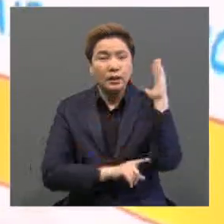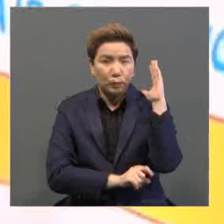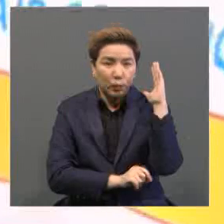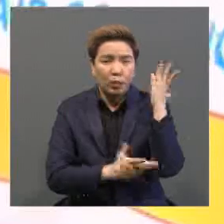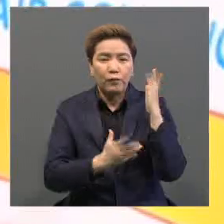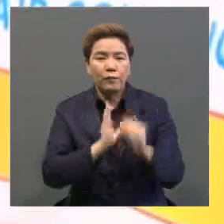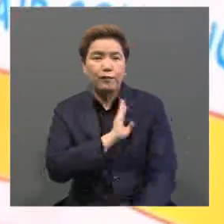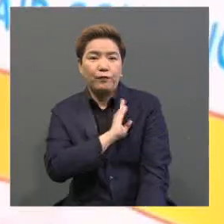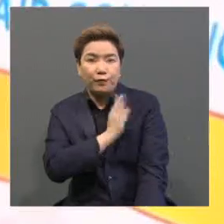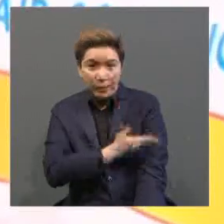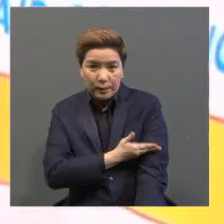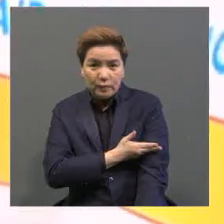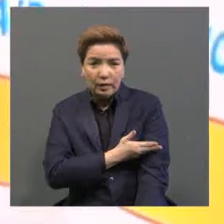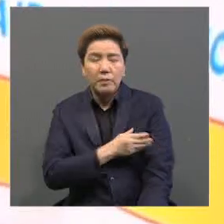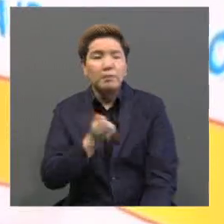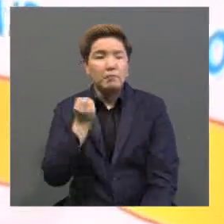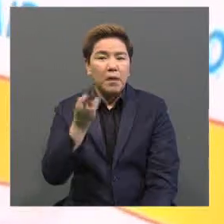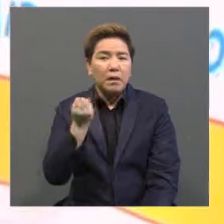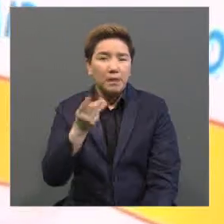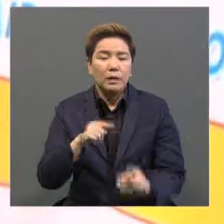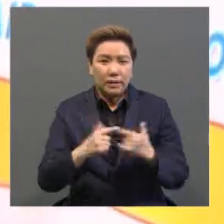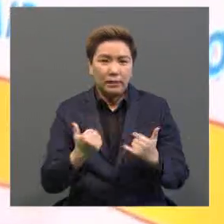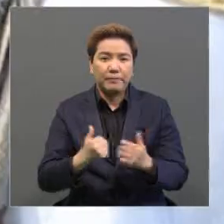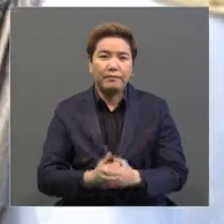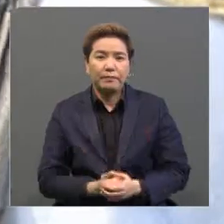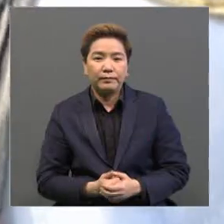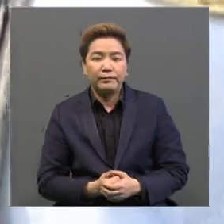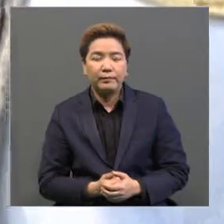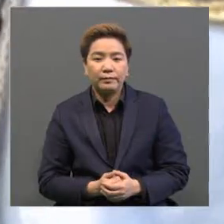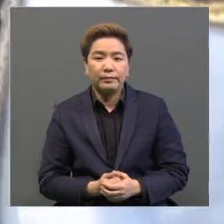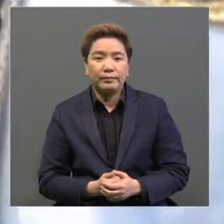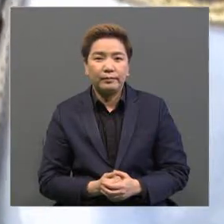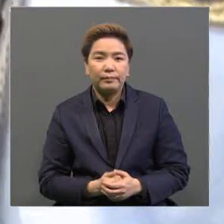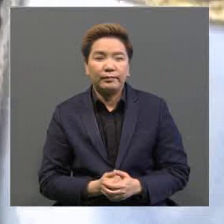ฟิลิปปินส์ถ้าเป็นส่วนใหญ่ครับผม